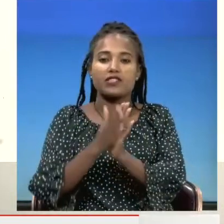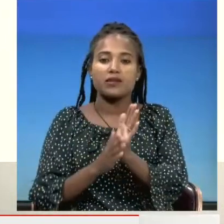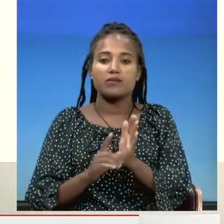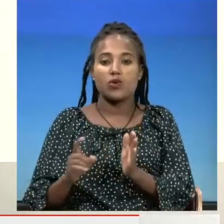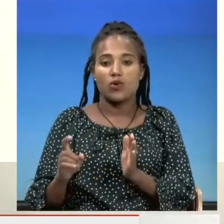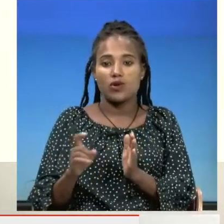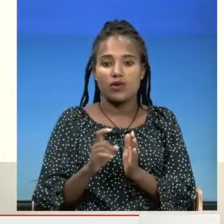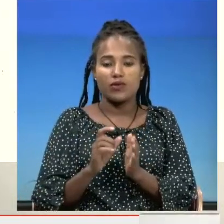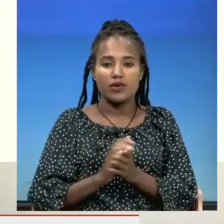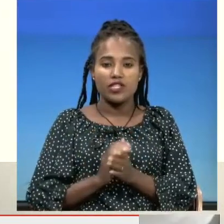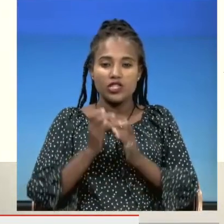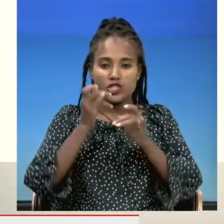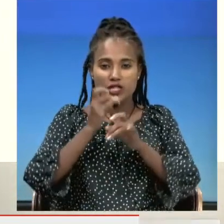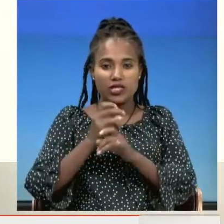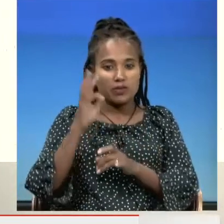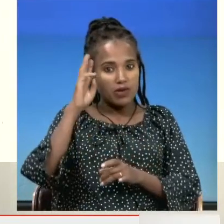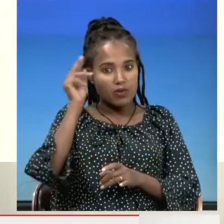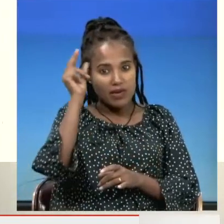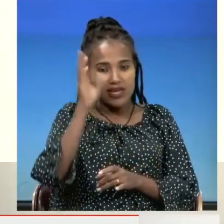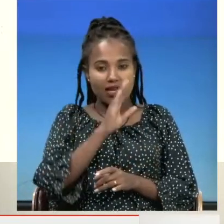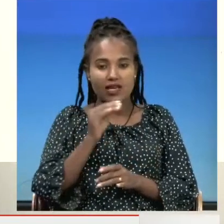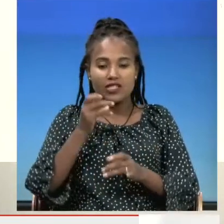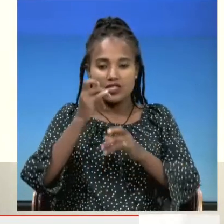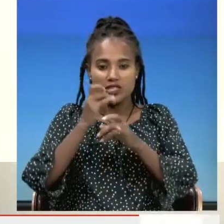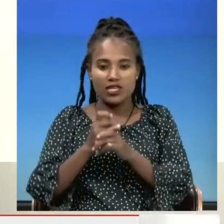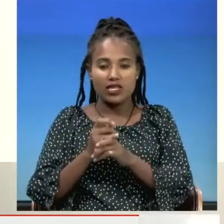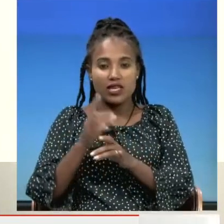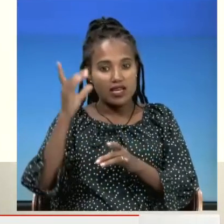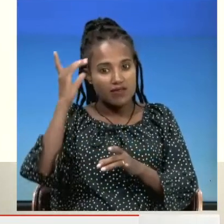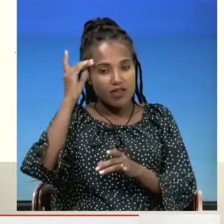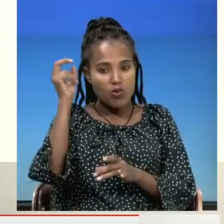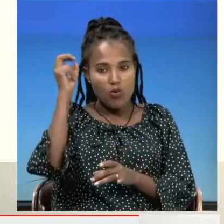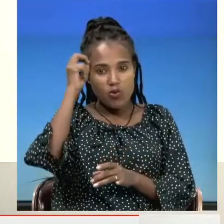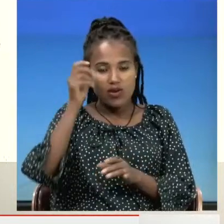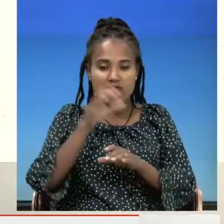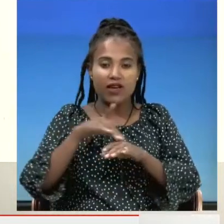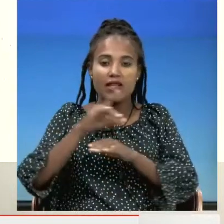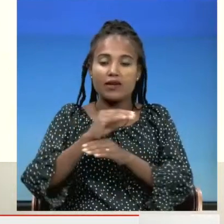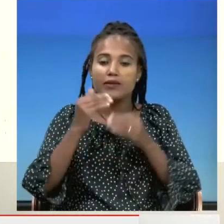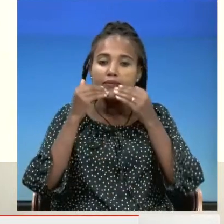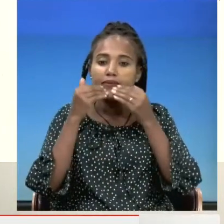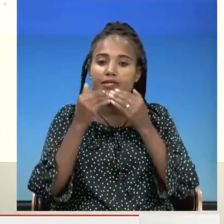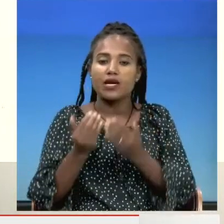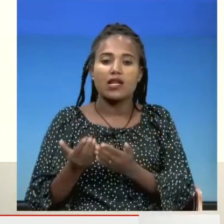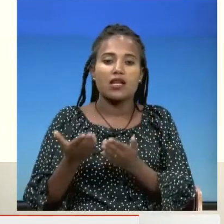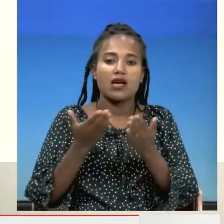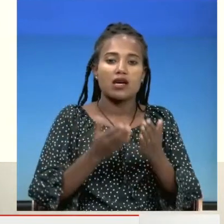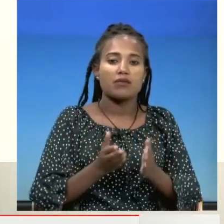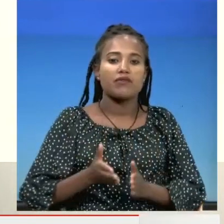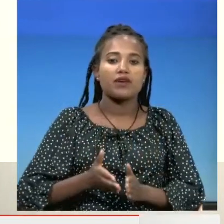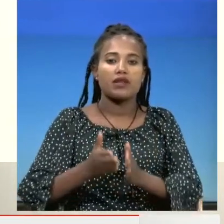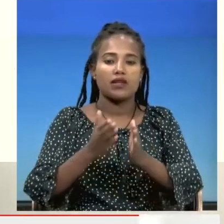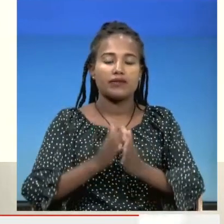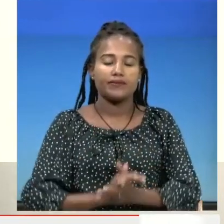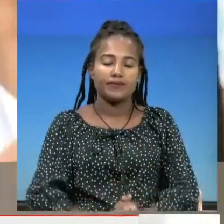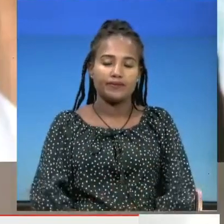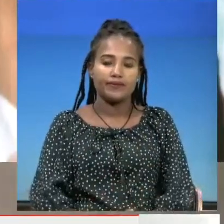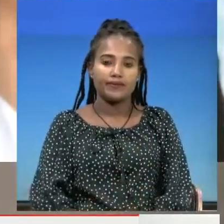ስለሆነ ኢንጂነር ስመኘው በቀለንና ኢንጂነር ክፍሌ ሆሮን ከፍ ያለ ምስጋና እንዳቀርብ ይፈቀደልኝ።